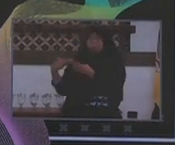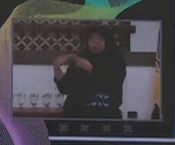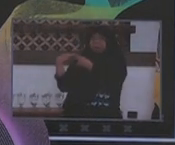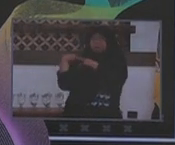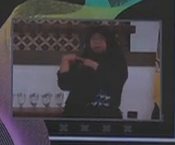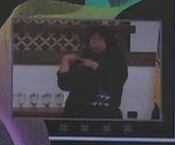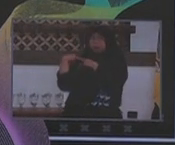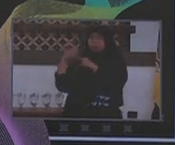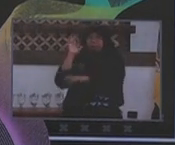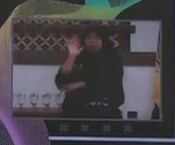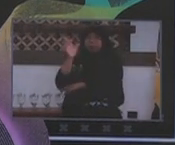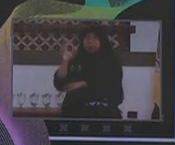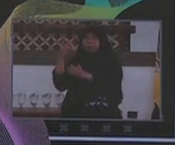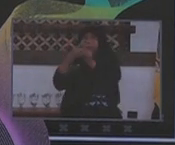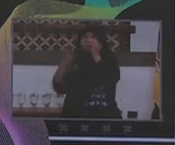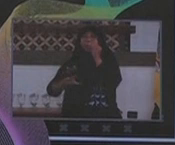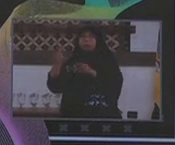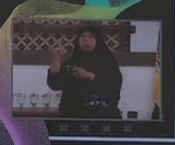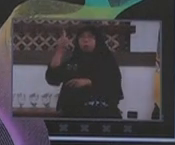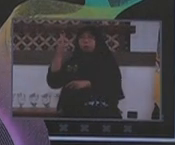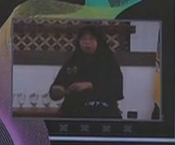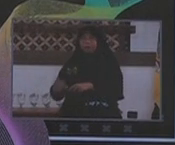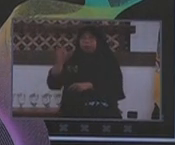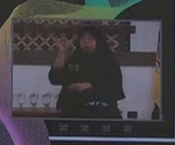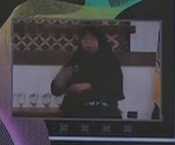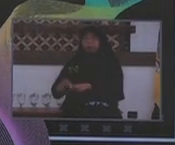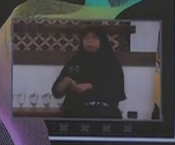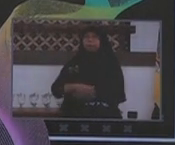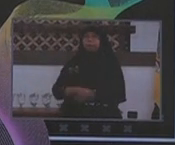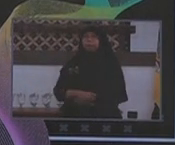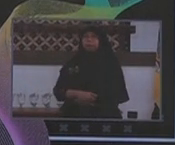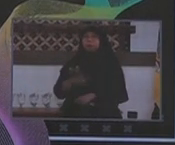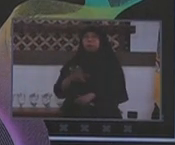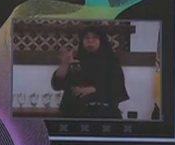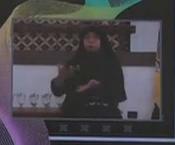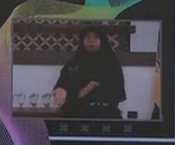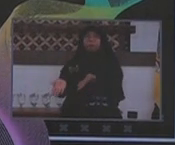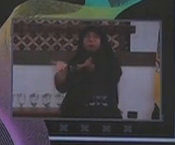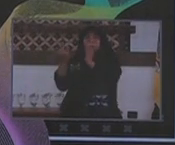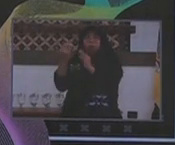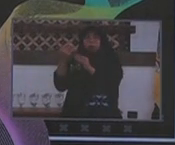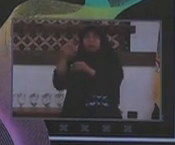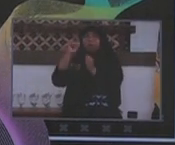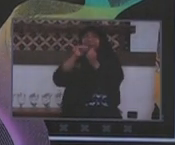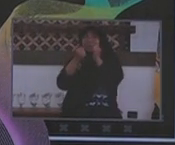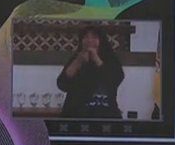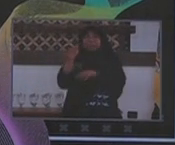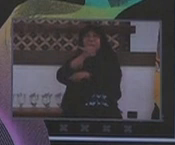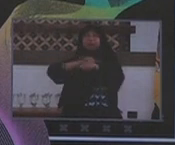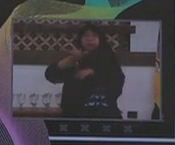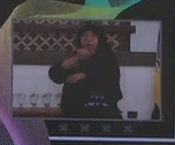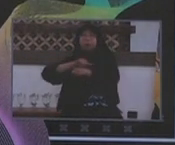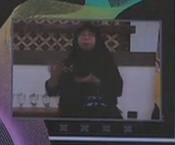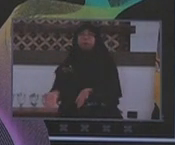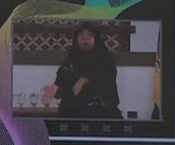representasi perwakilan dari kabupaten kota. Yang ketiga, membangun komitmen bersama bahwa pembangunan